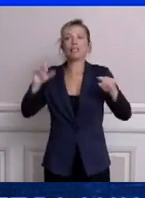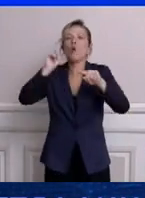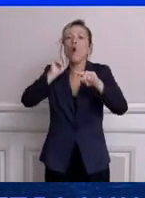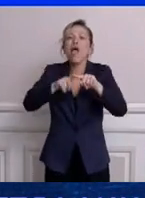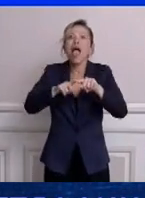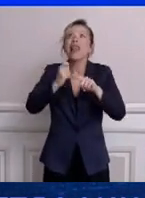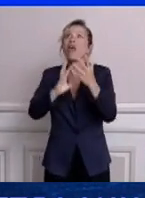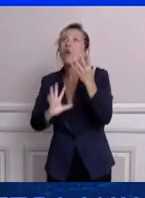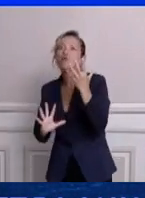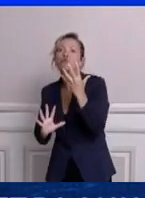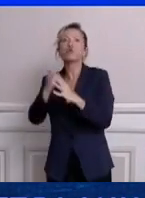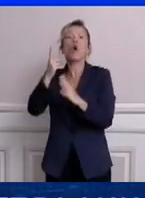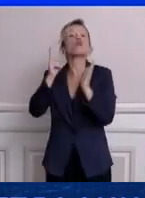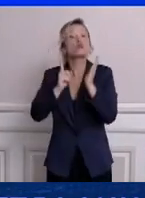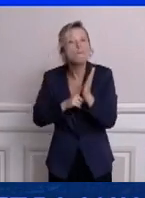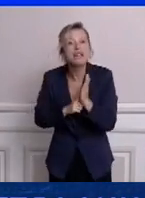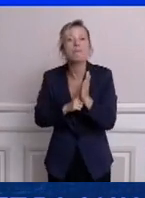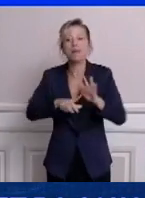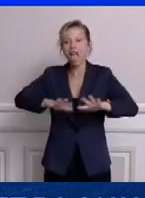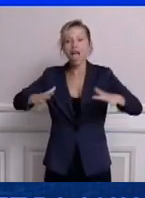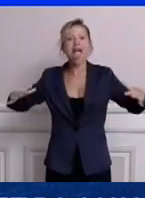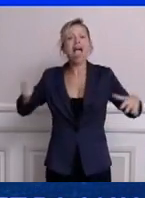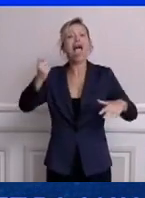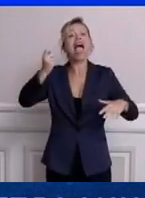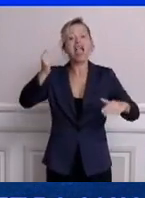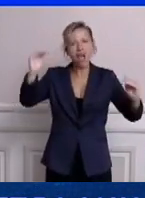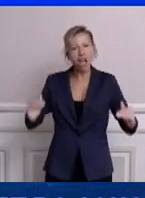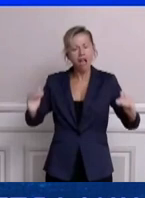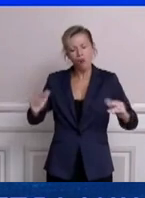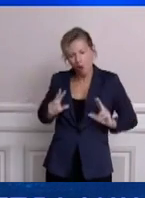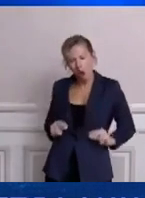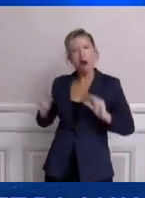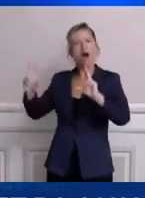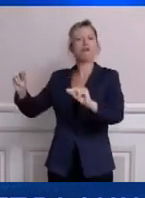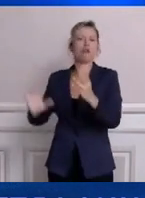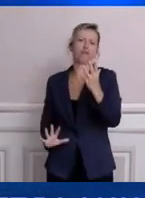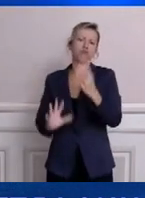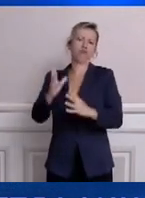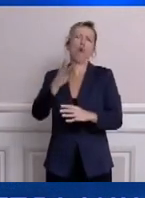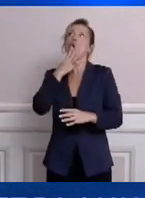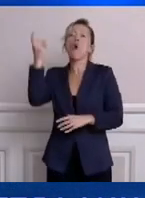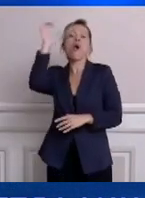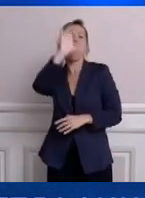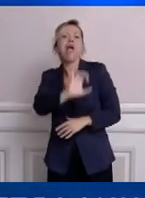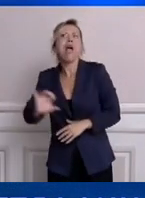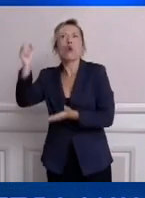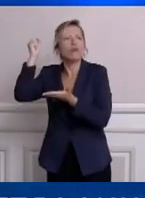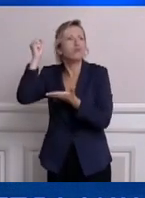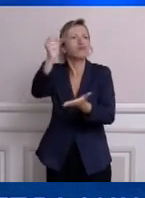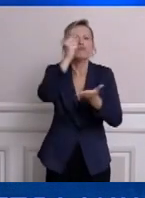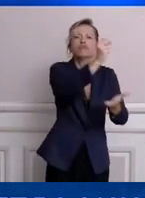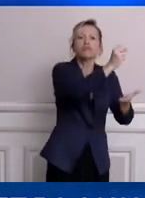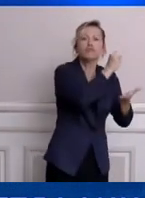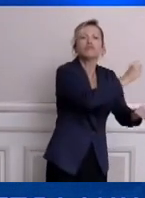όραμα και έργα πνοής και ανάπτυξης για το μέλλον. Σε μια χρονική στιγμή που η χρηματοδότηση μέσω ευρωπαϊκών πόρων έχει αυξηθεί